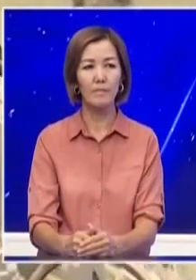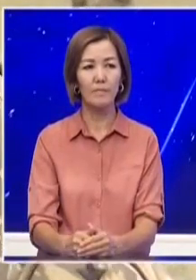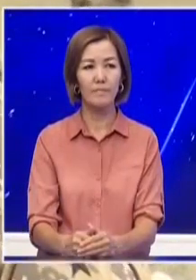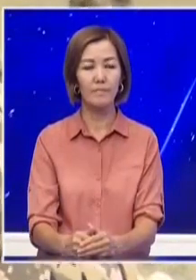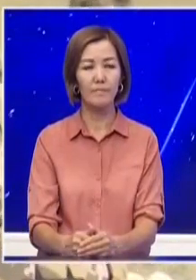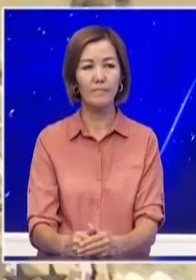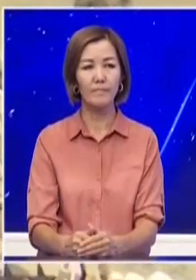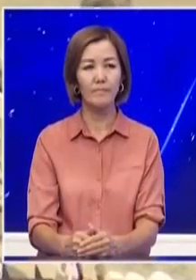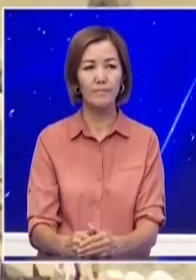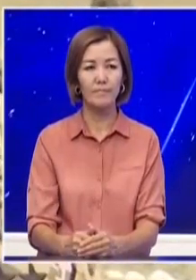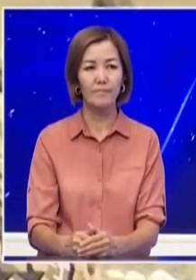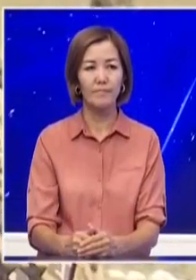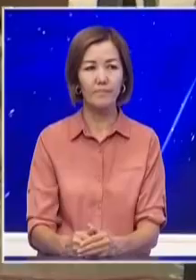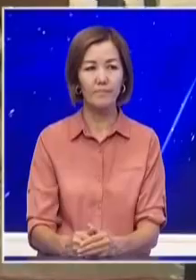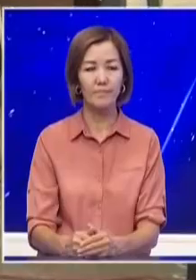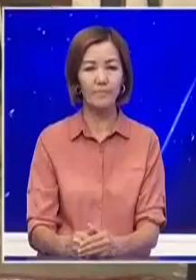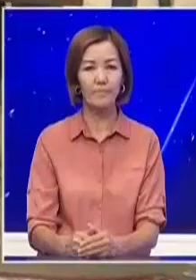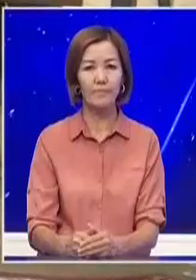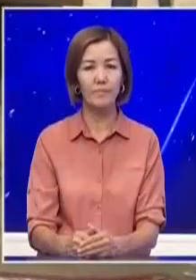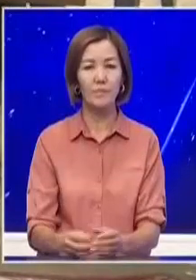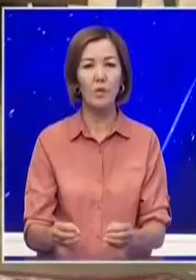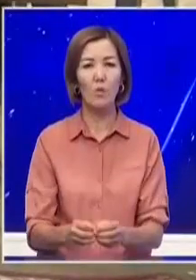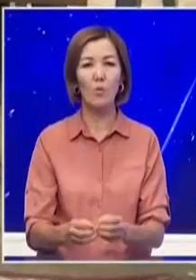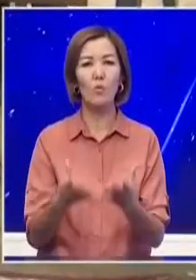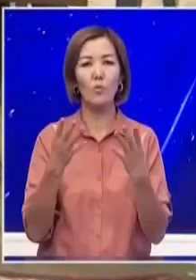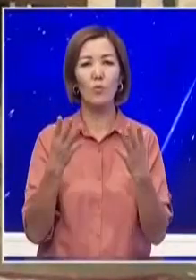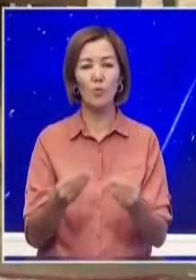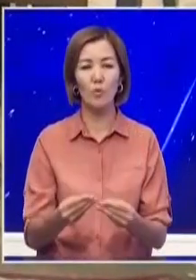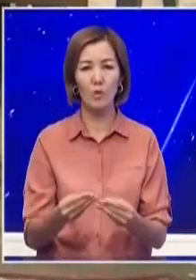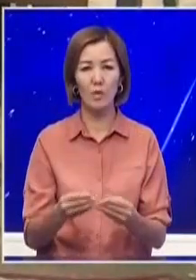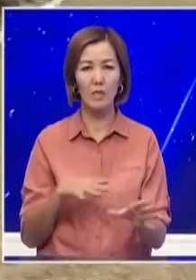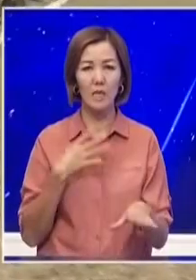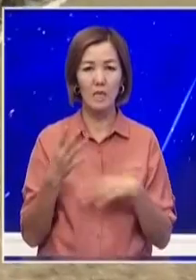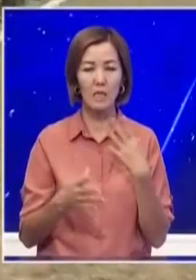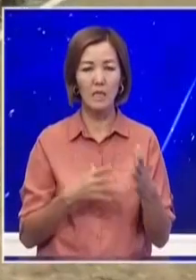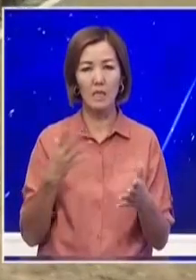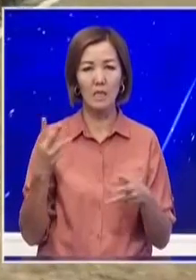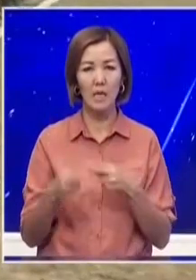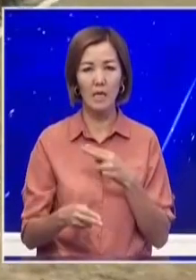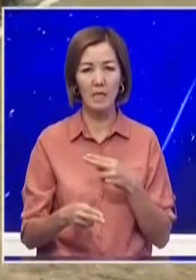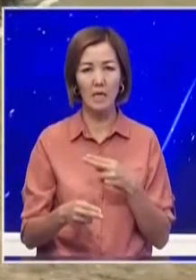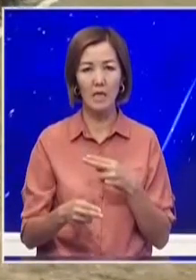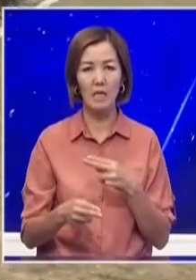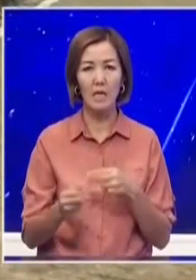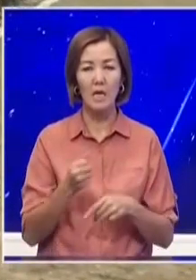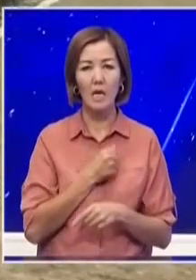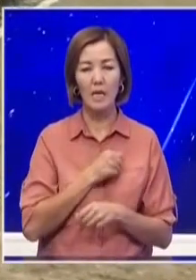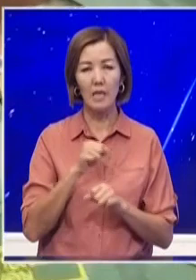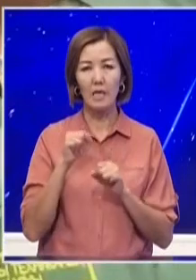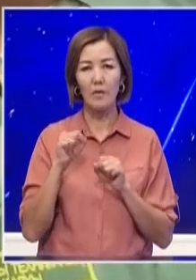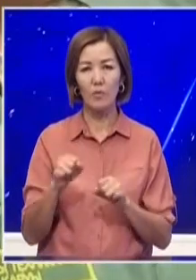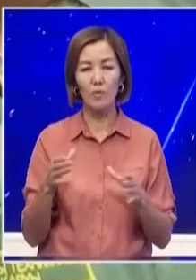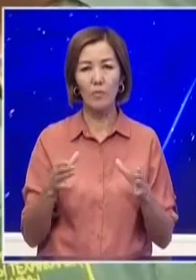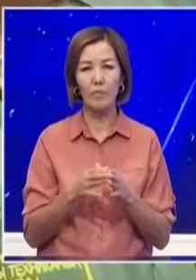практикалық дайындығын бәрі жақсы көрсетті. 10 күндік дала дайындығын табыспен аяқтаған аумақтық қорғаныс бригадасы құрамындағы әскери